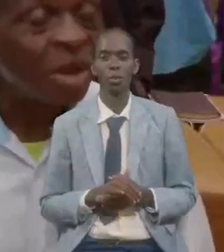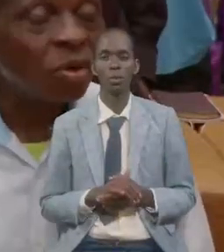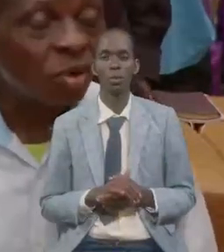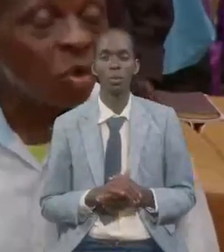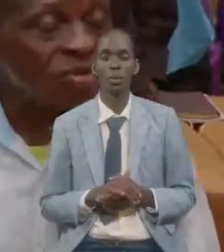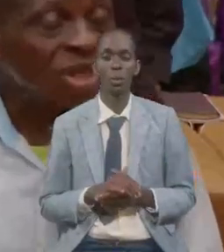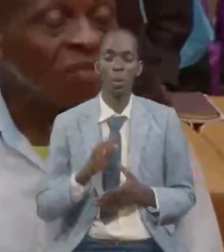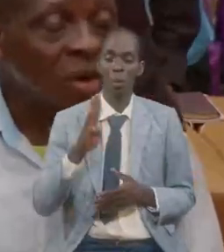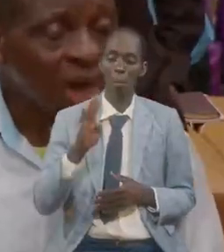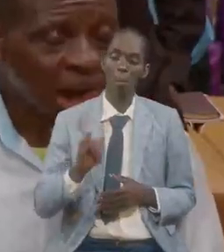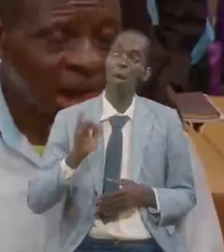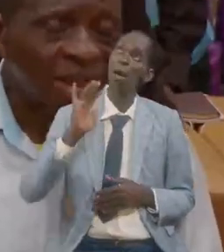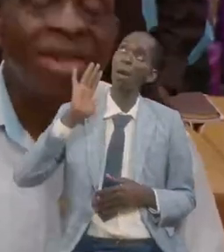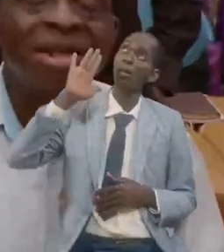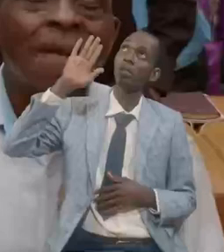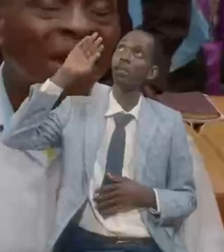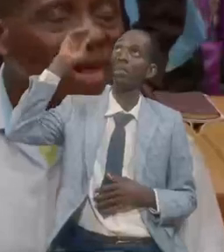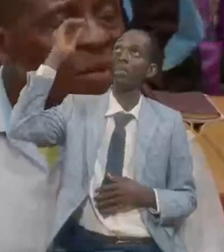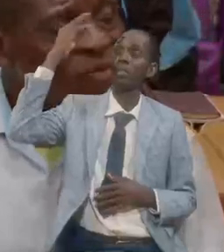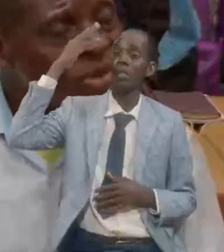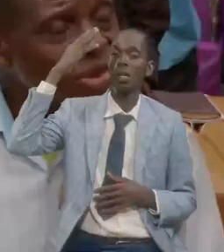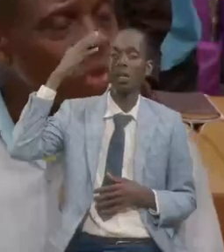aux anciens jours de péché par la grâce.